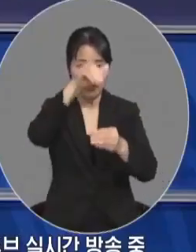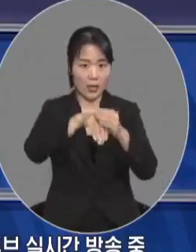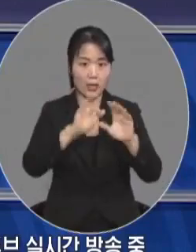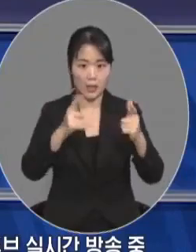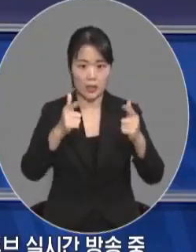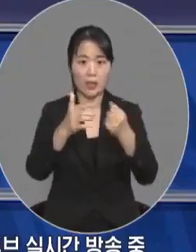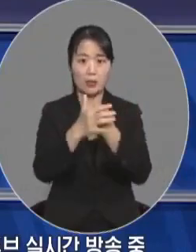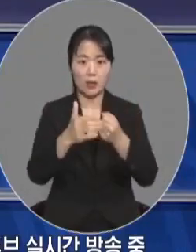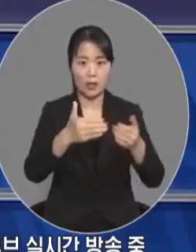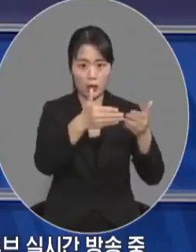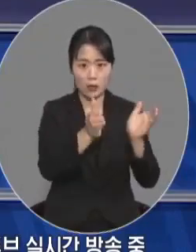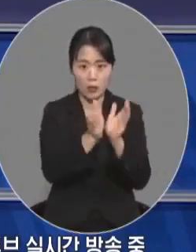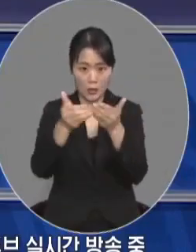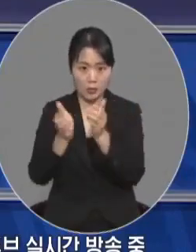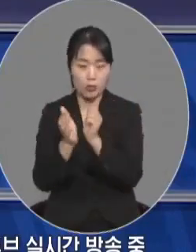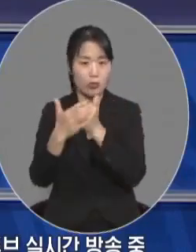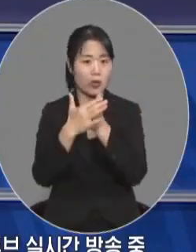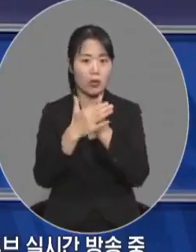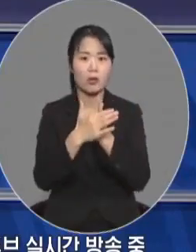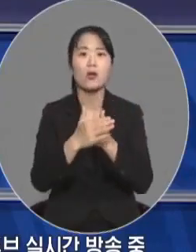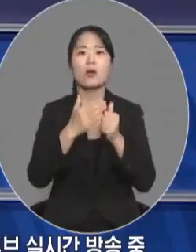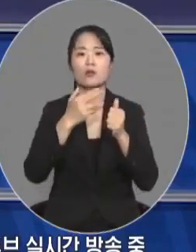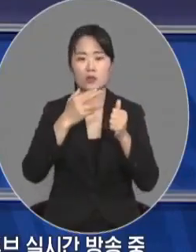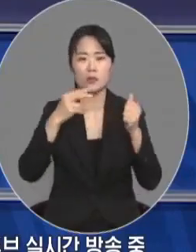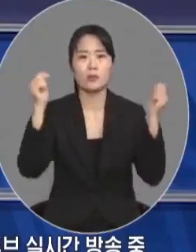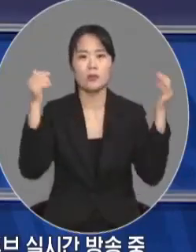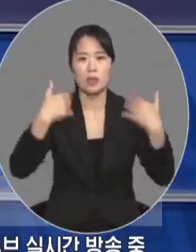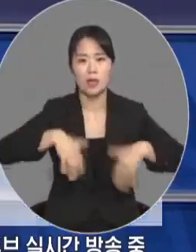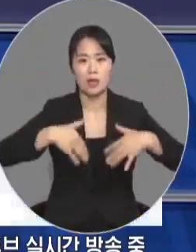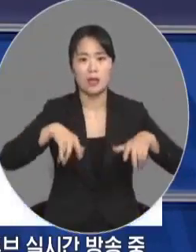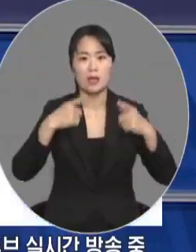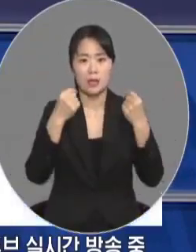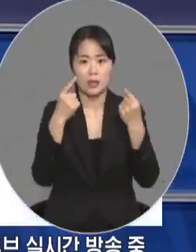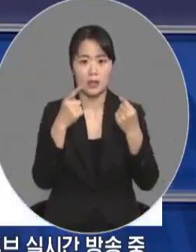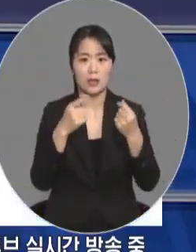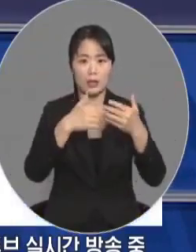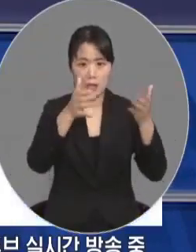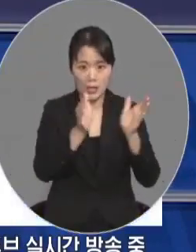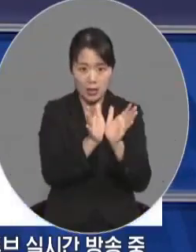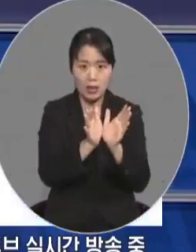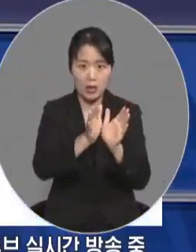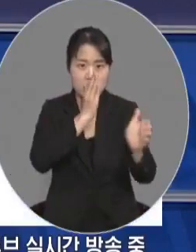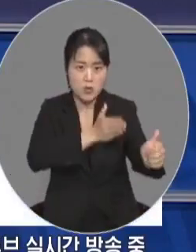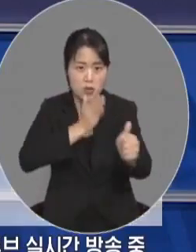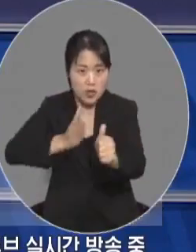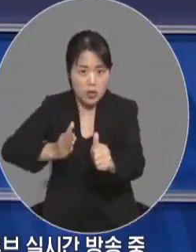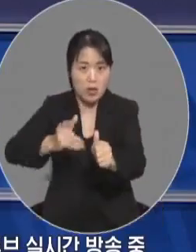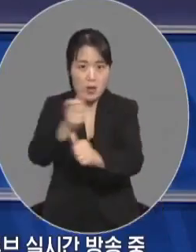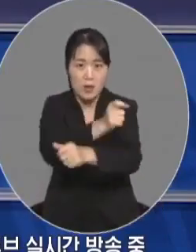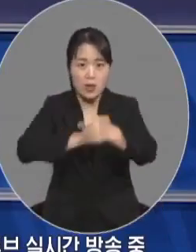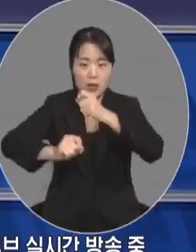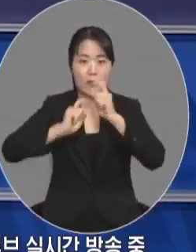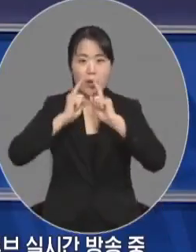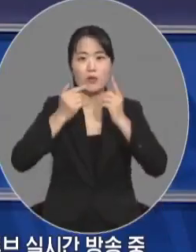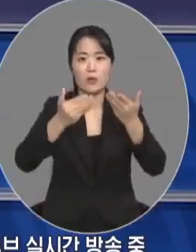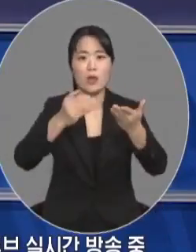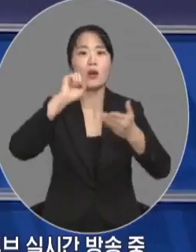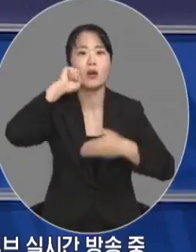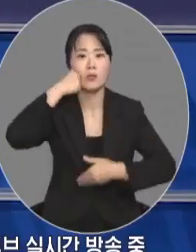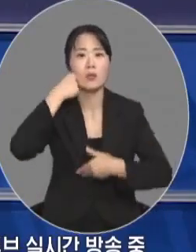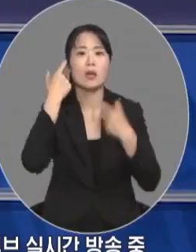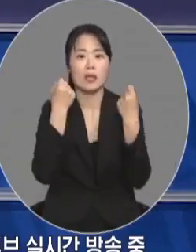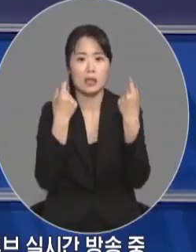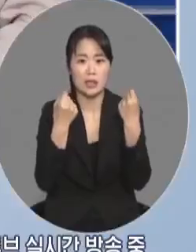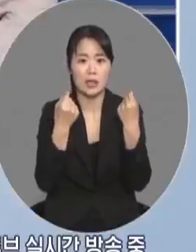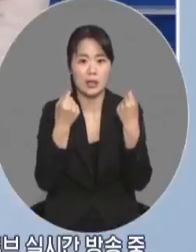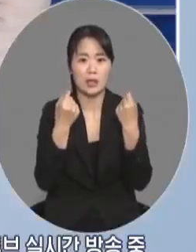약할 수밖에 없습니다. 당 차원에서 적극적으로 투표 권유를 못하기 때문에 이런 요인이 주요 원인인 것으로 분석이 되는데요.